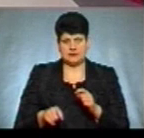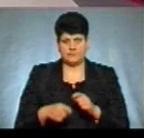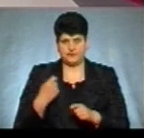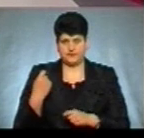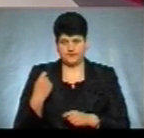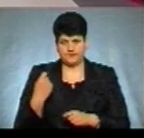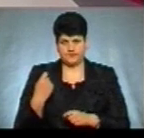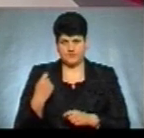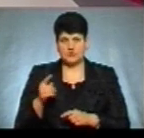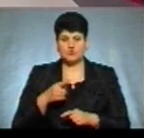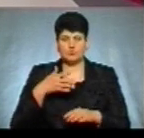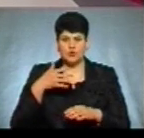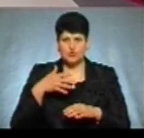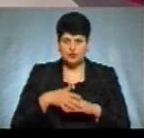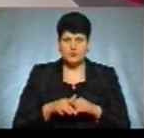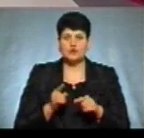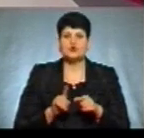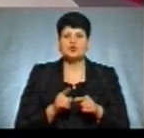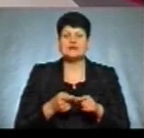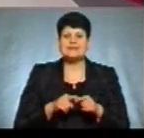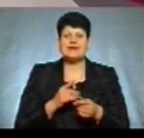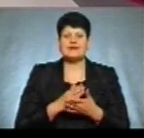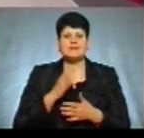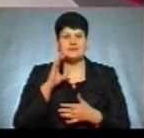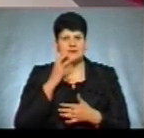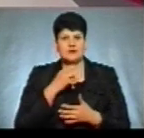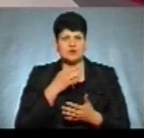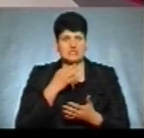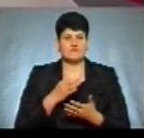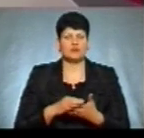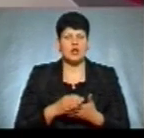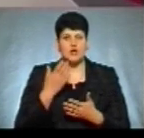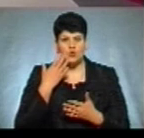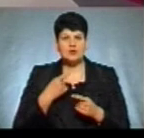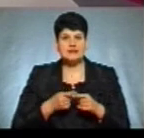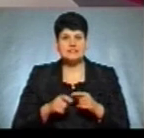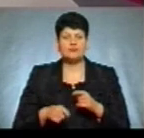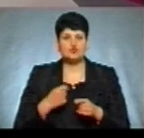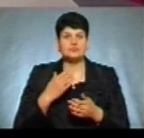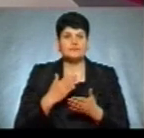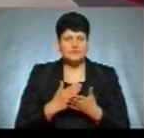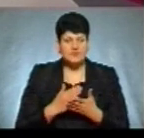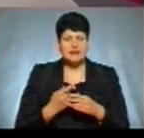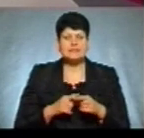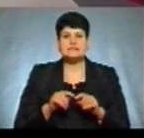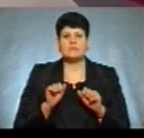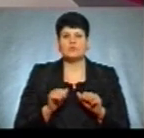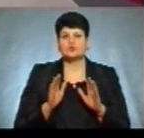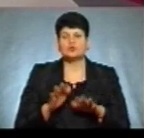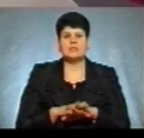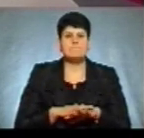розуміли, що це досить серйозна відповідальність. І коли такі злочини стаються, в основному це може бути